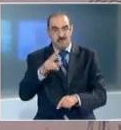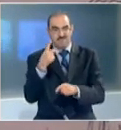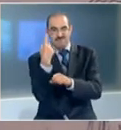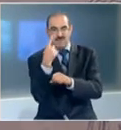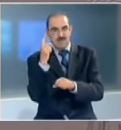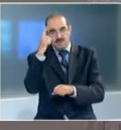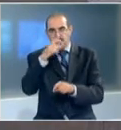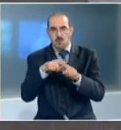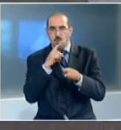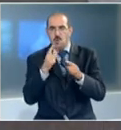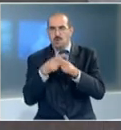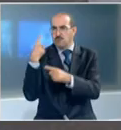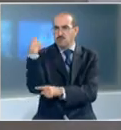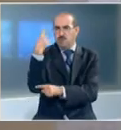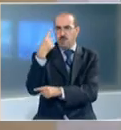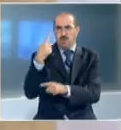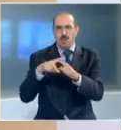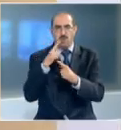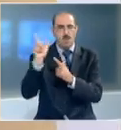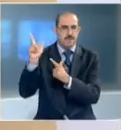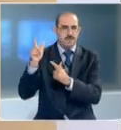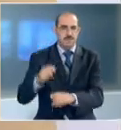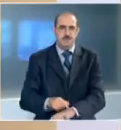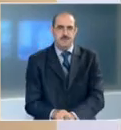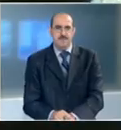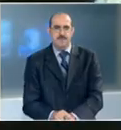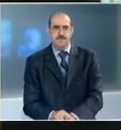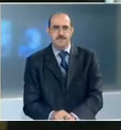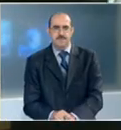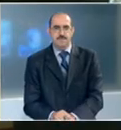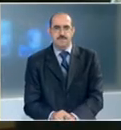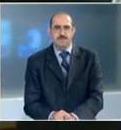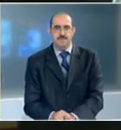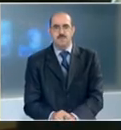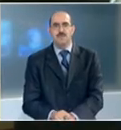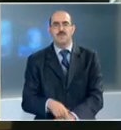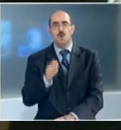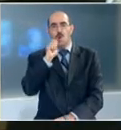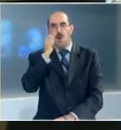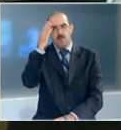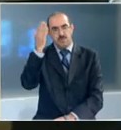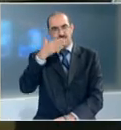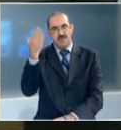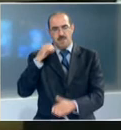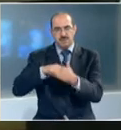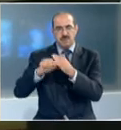فيها بين قوة السيف وقوة القلم والحكمة. نعرف الأمير عبد القادر هو المجاهد،